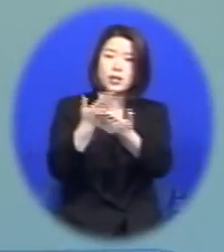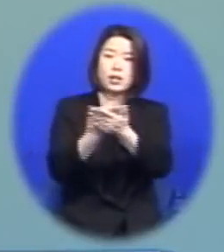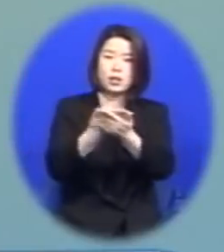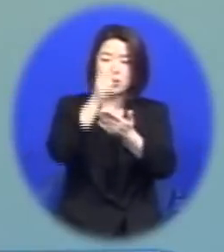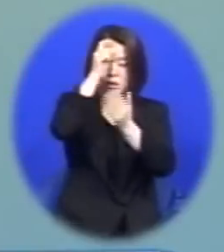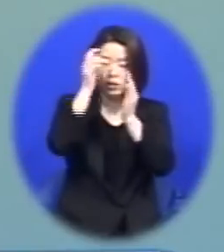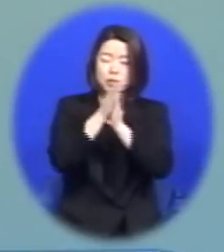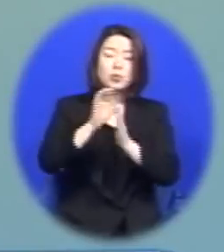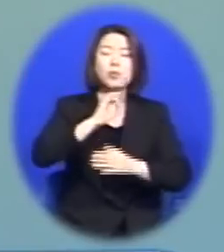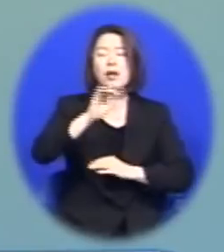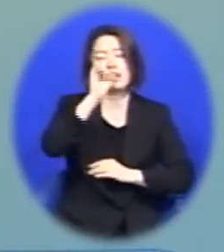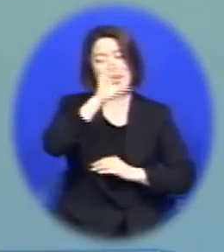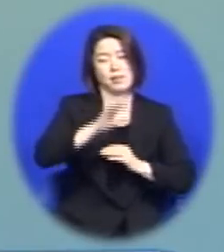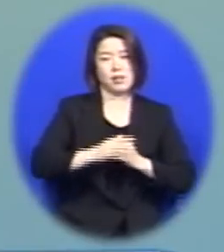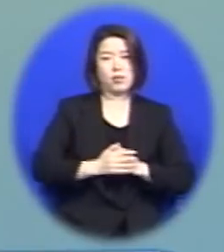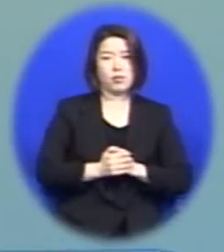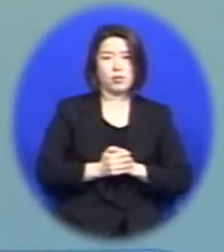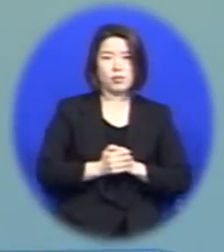안됩니다